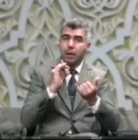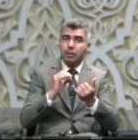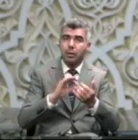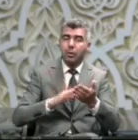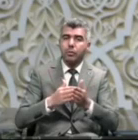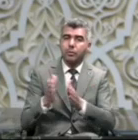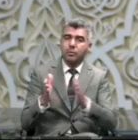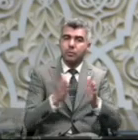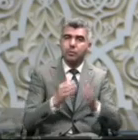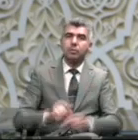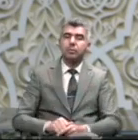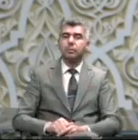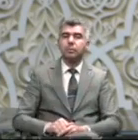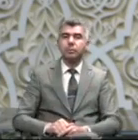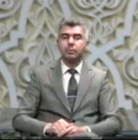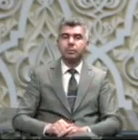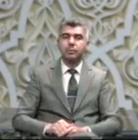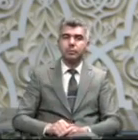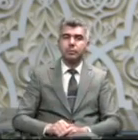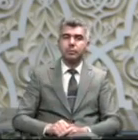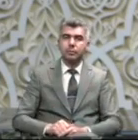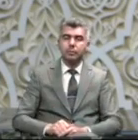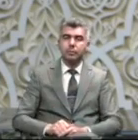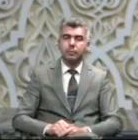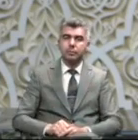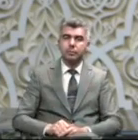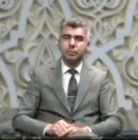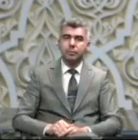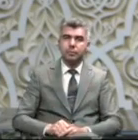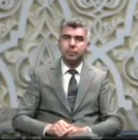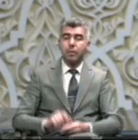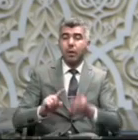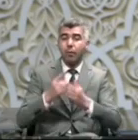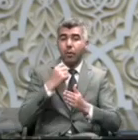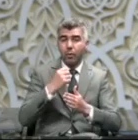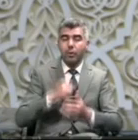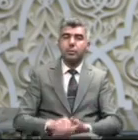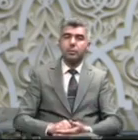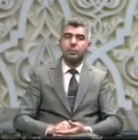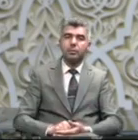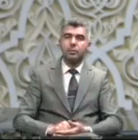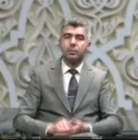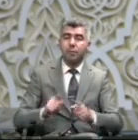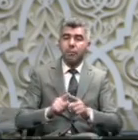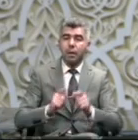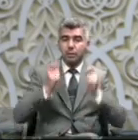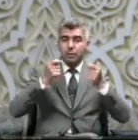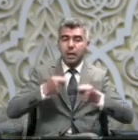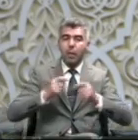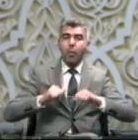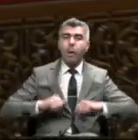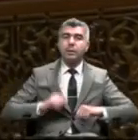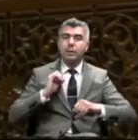لفريق الاصاله والمعاصره اود في البدايه ان اهنئكم السيد الوزير